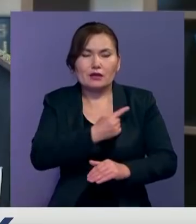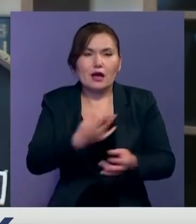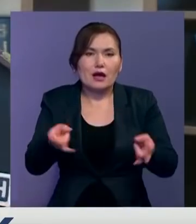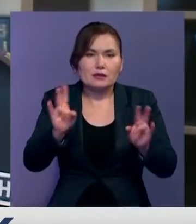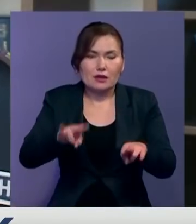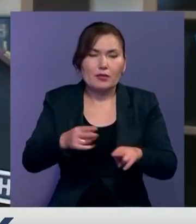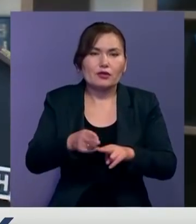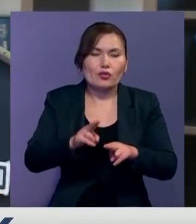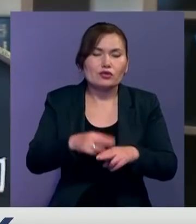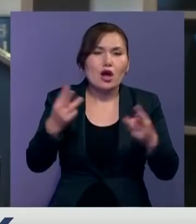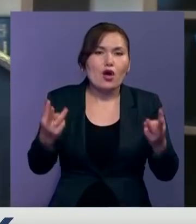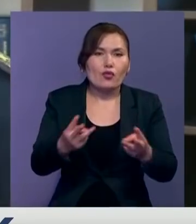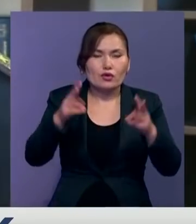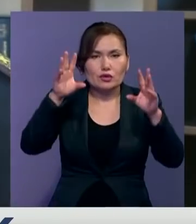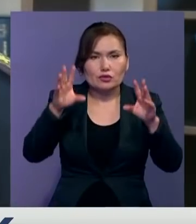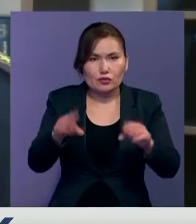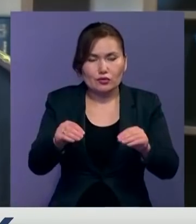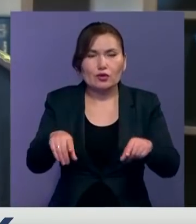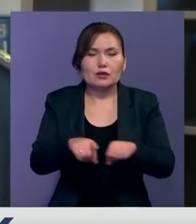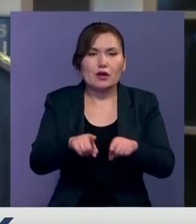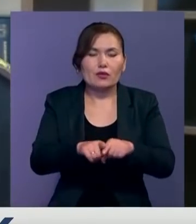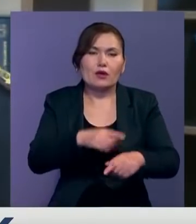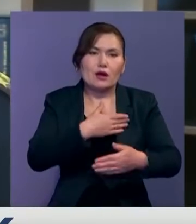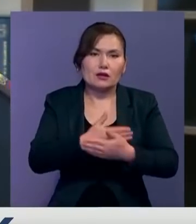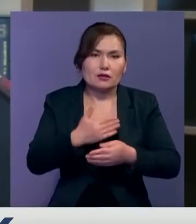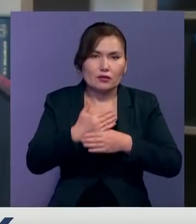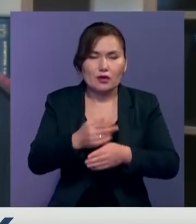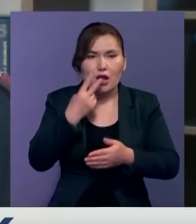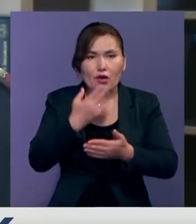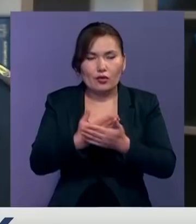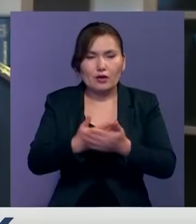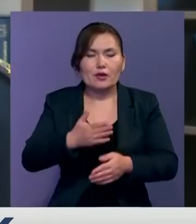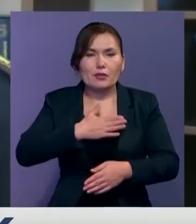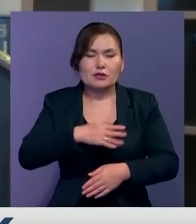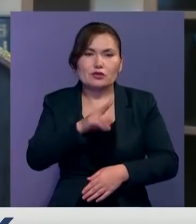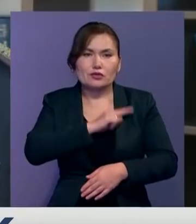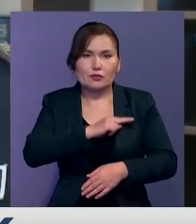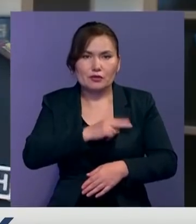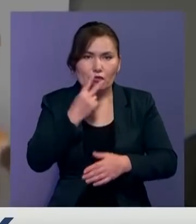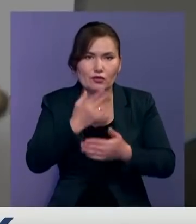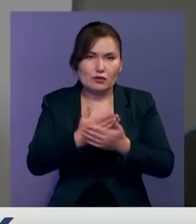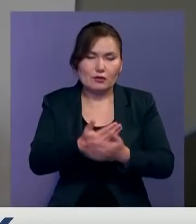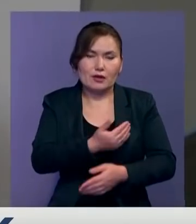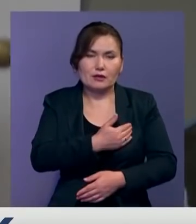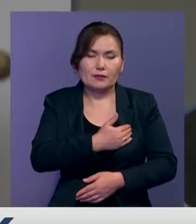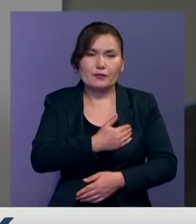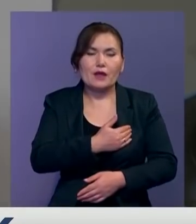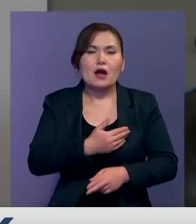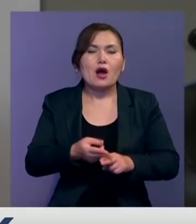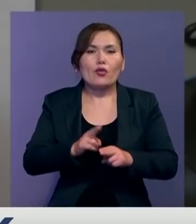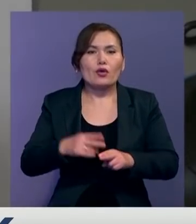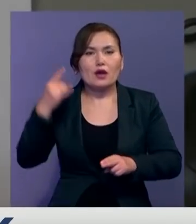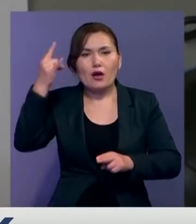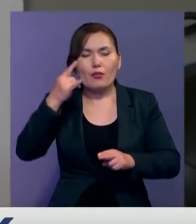жұмысына қызығушылық тудырып, қайырымдылық көрсетіп өрт сөндірудегі біздің жұмысымыздың бір шетін көрсету болды. Анимациялық туындыда